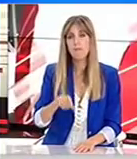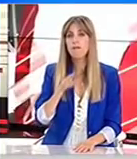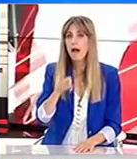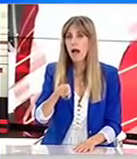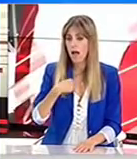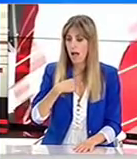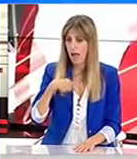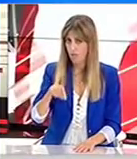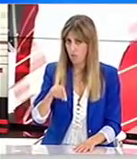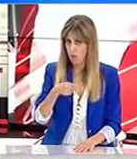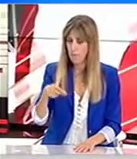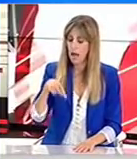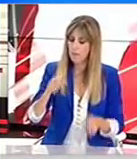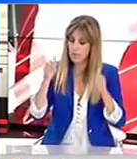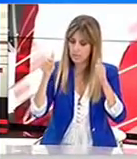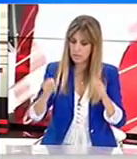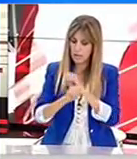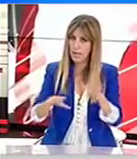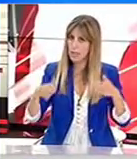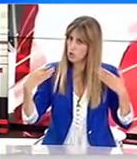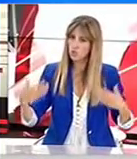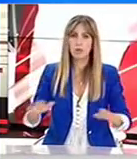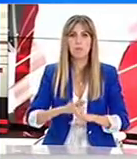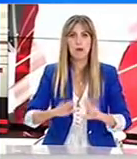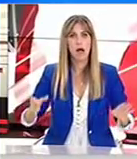έχουμε δεσμεύσει τους πόρους, θα υπάρχει και η